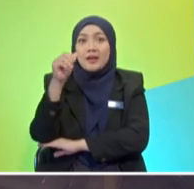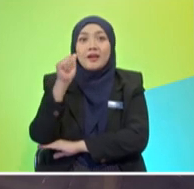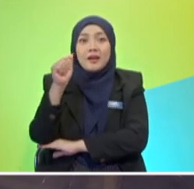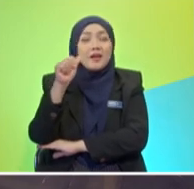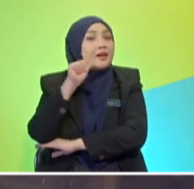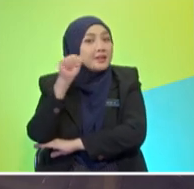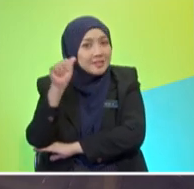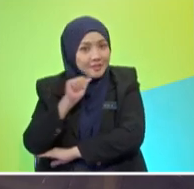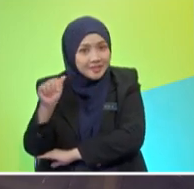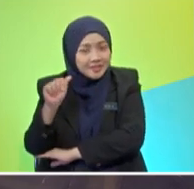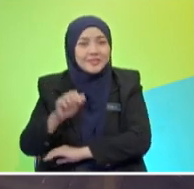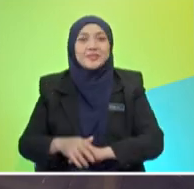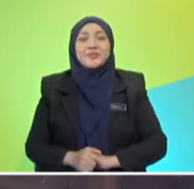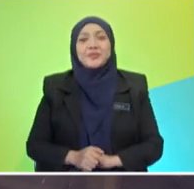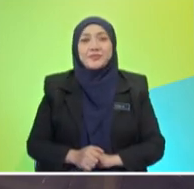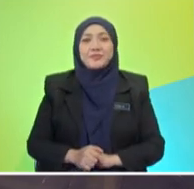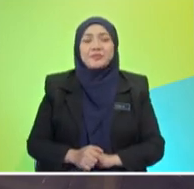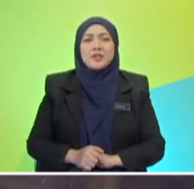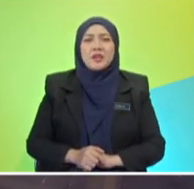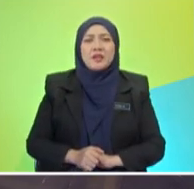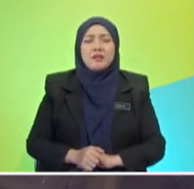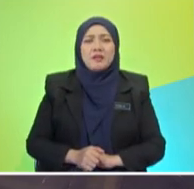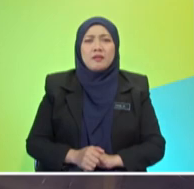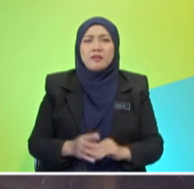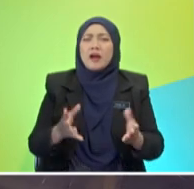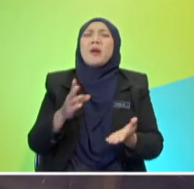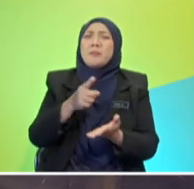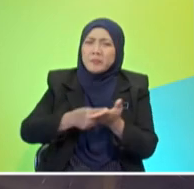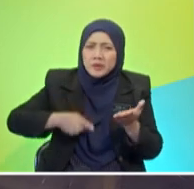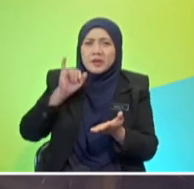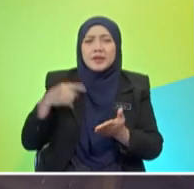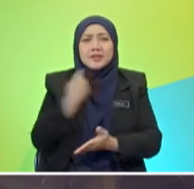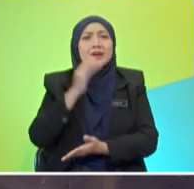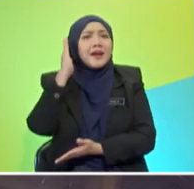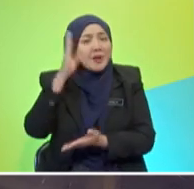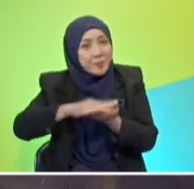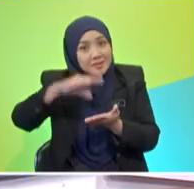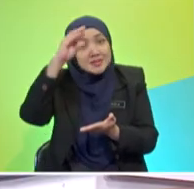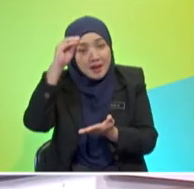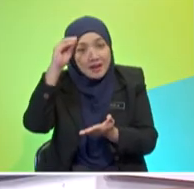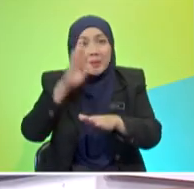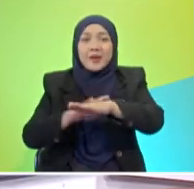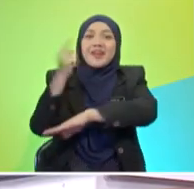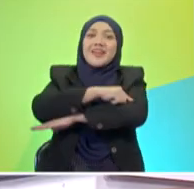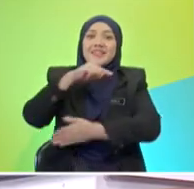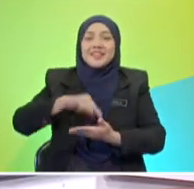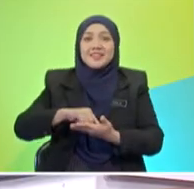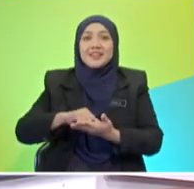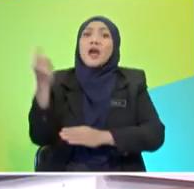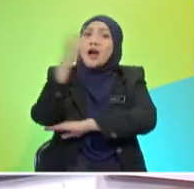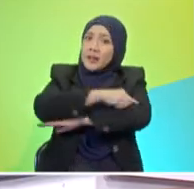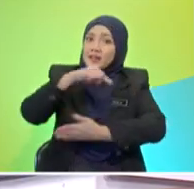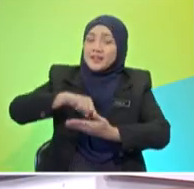Baik, Alhamdulillah Sean. Okey Cikgu, saya nak tanya apa yang kita akan belajar hari ini Cikgu? Baiklah Sean dan murid-murid semua. Hari ini kita